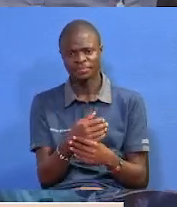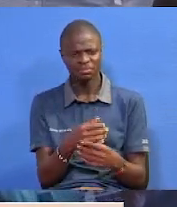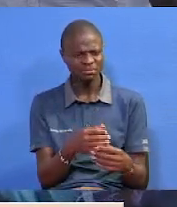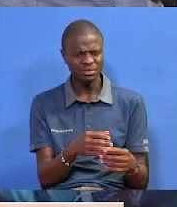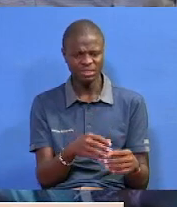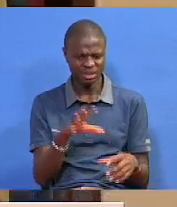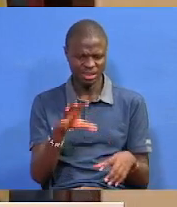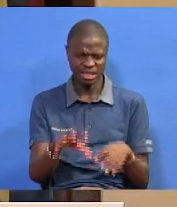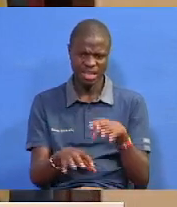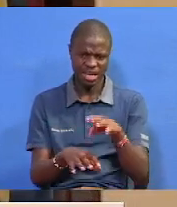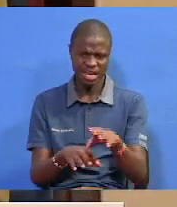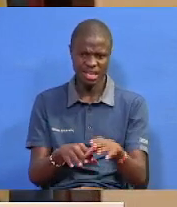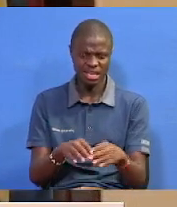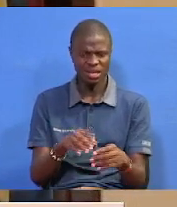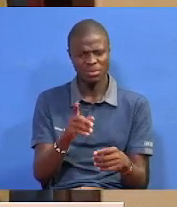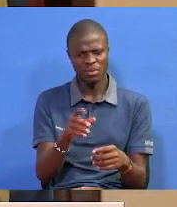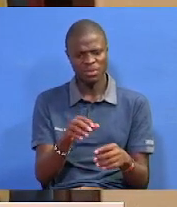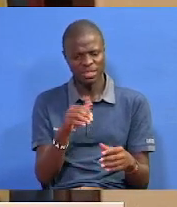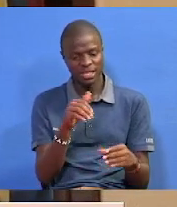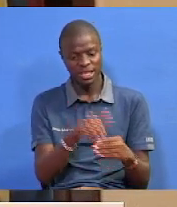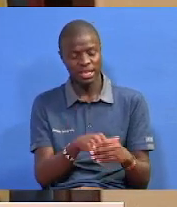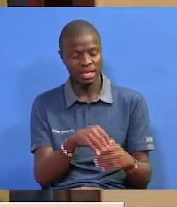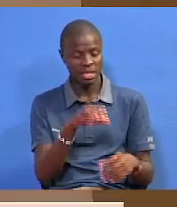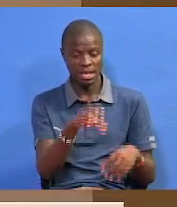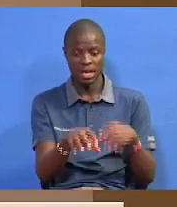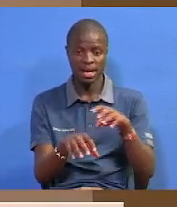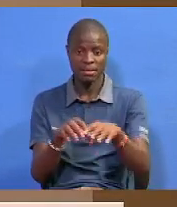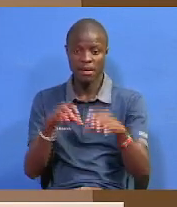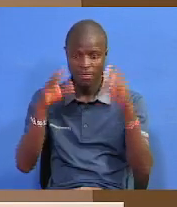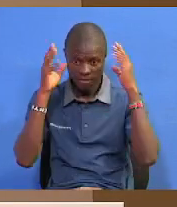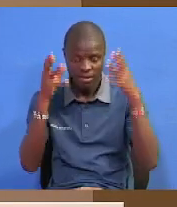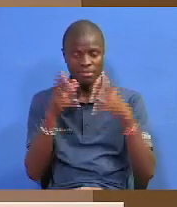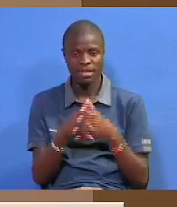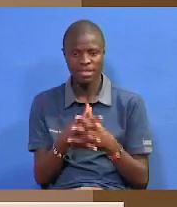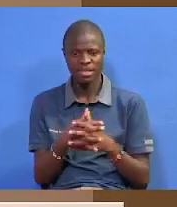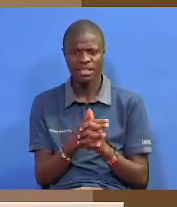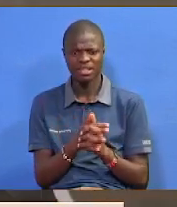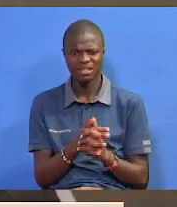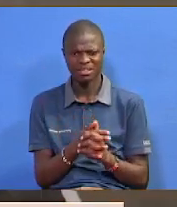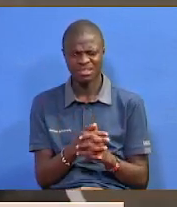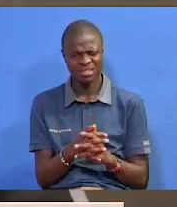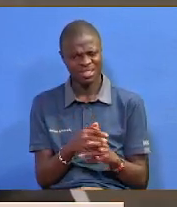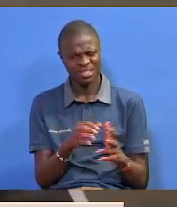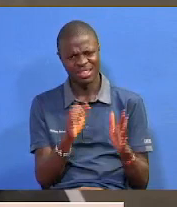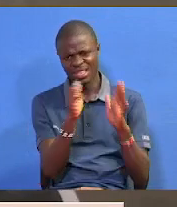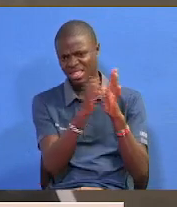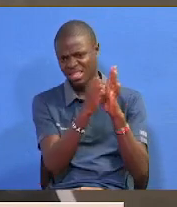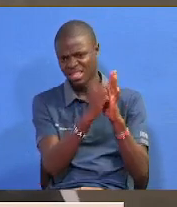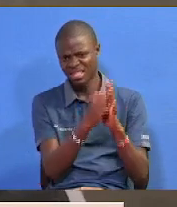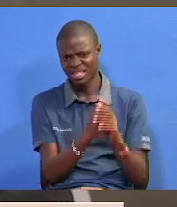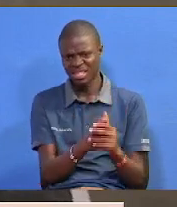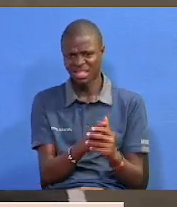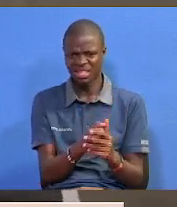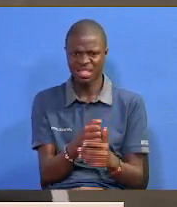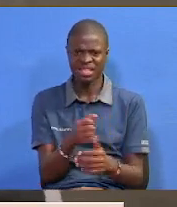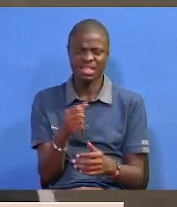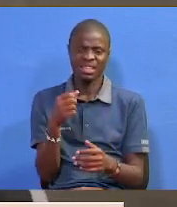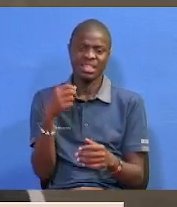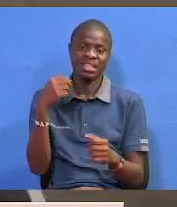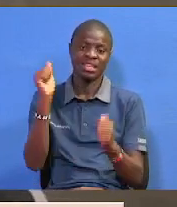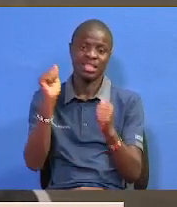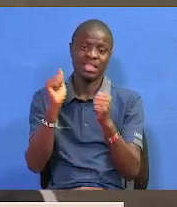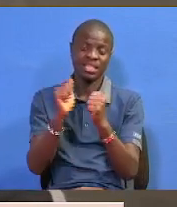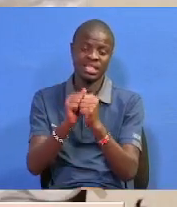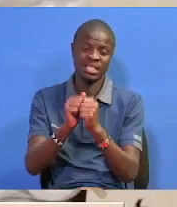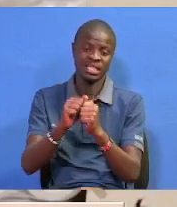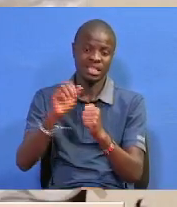ardhi zaidi kwa kilimo kama njia mojawapo ya kuteremsha bei ya vyakula nchini. Kwa mfano, ekari 10,000 za skimu